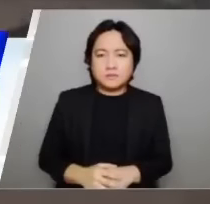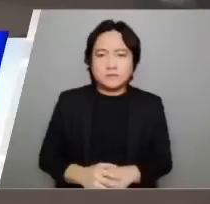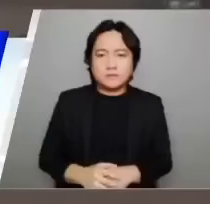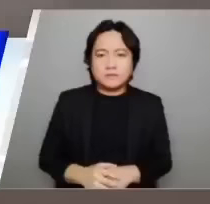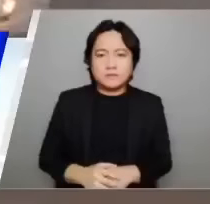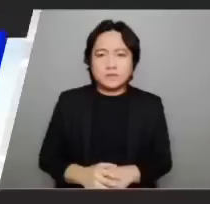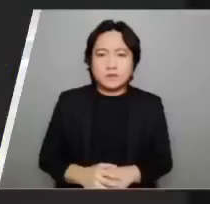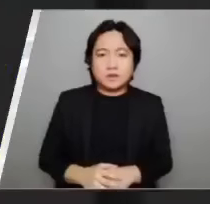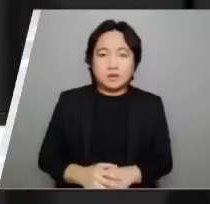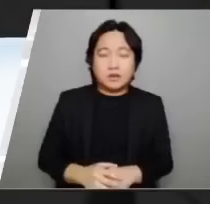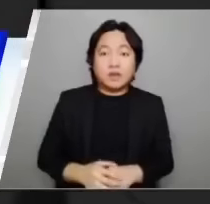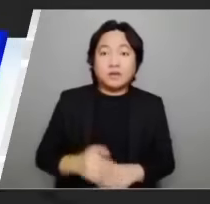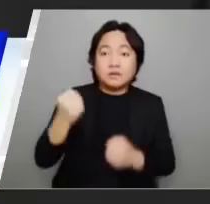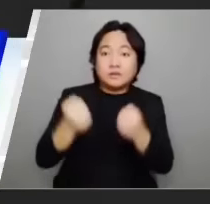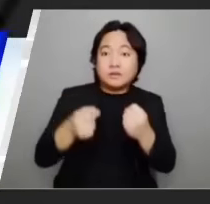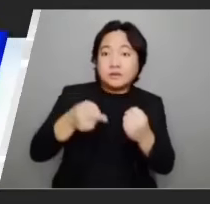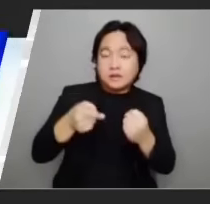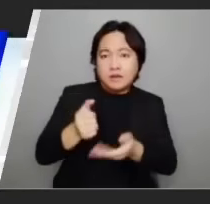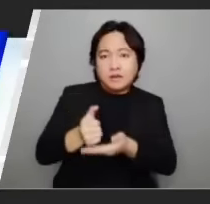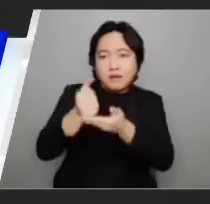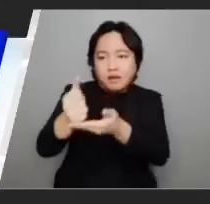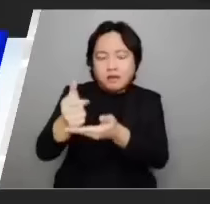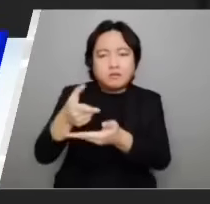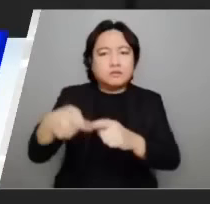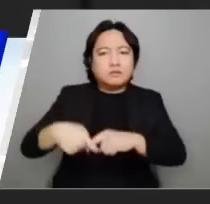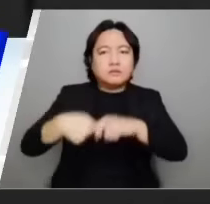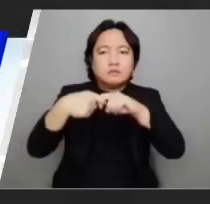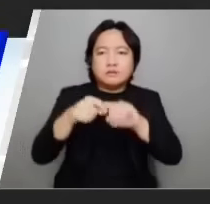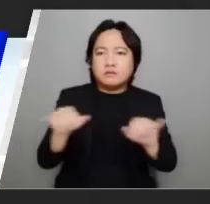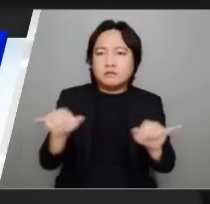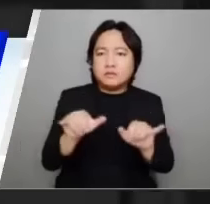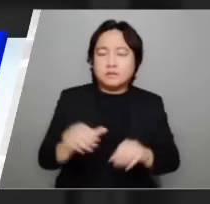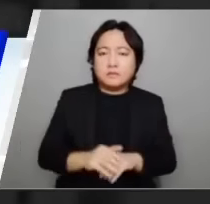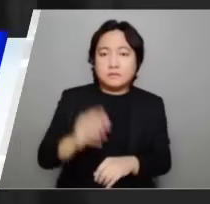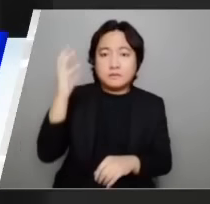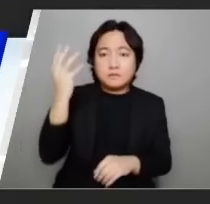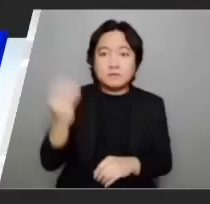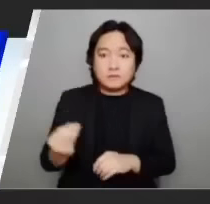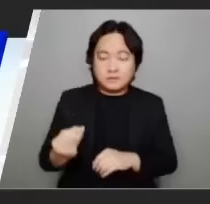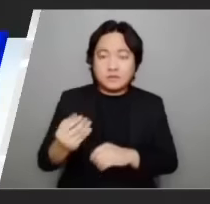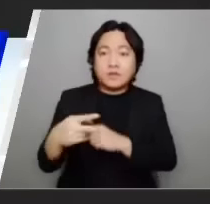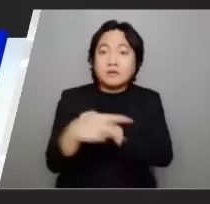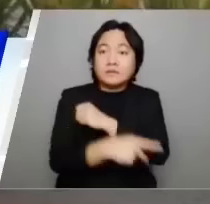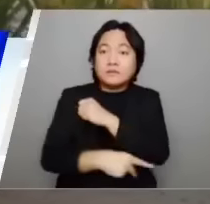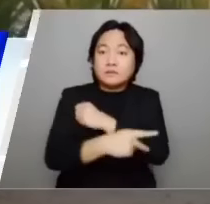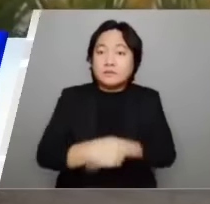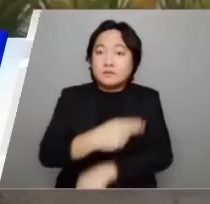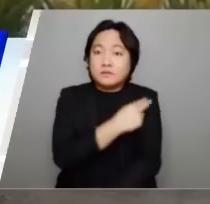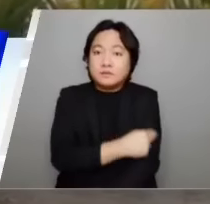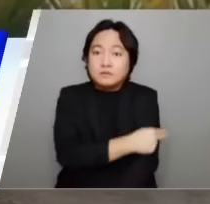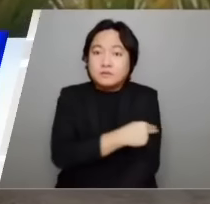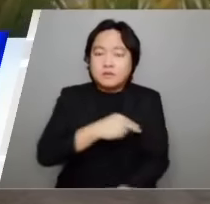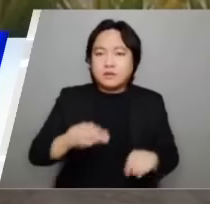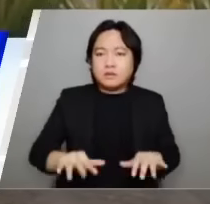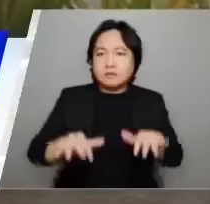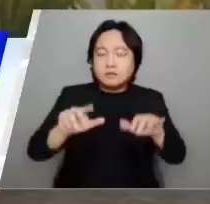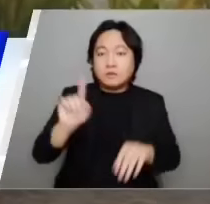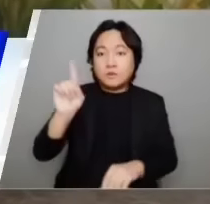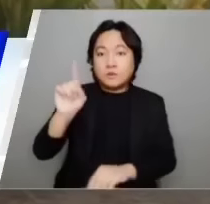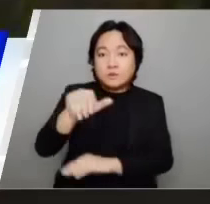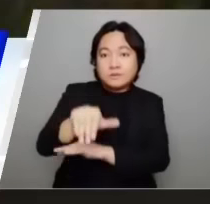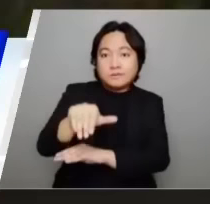rescue. Nalubog sa baha pati ang Batangas Provincial Hospital. Pagpatak ng alaunan ng hapon, pinasok na ng tubig ang